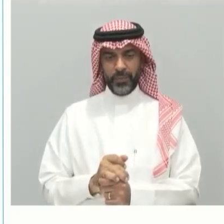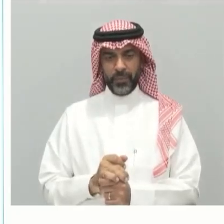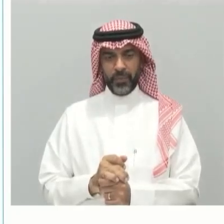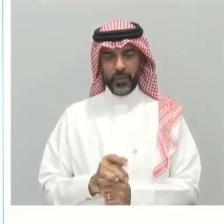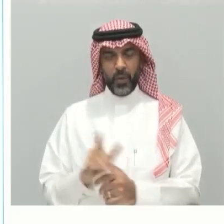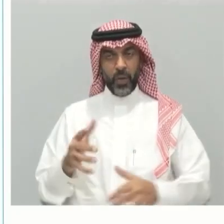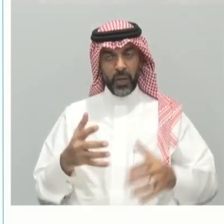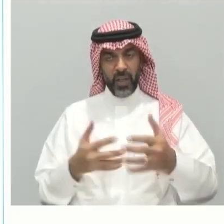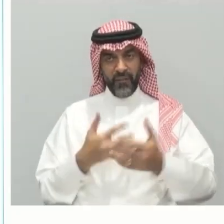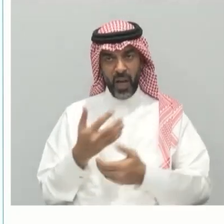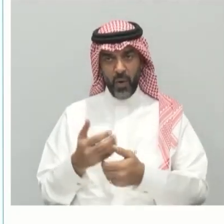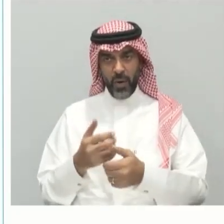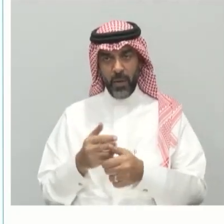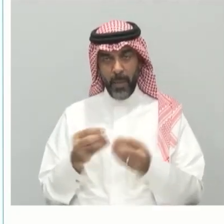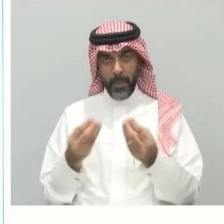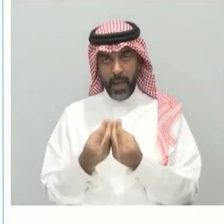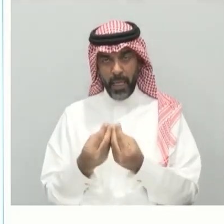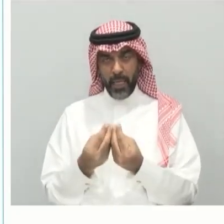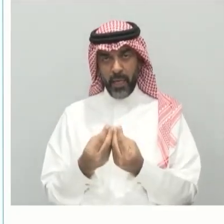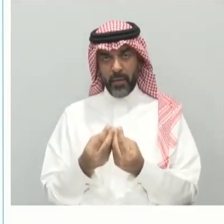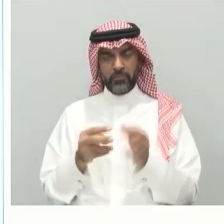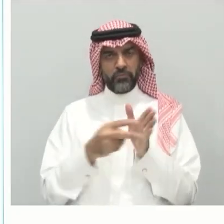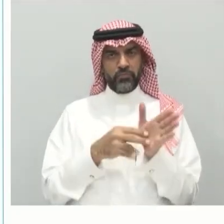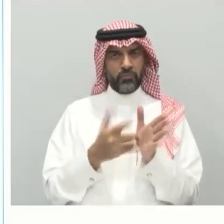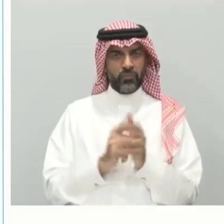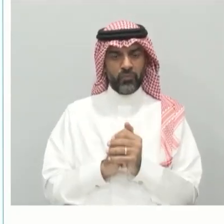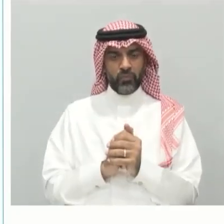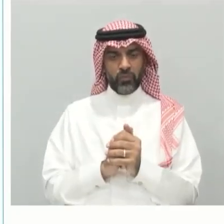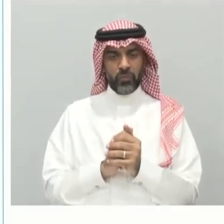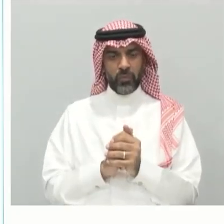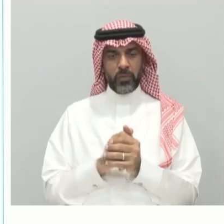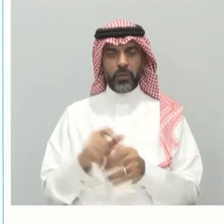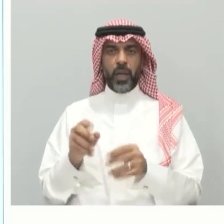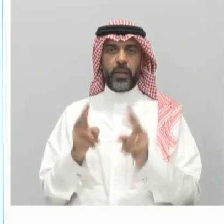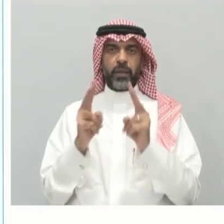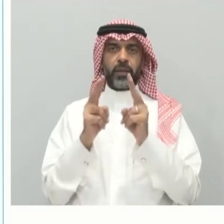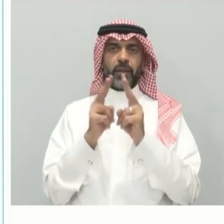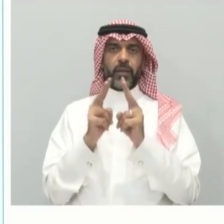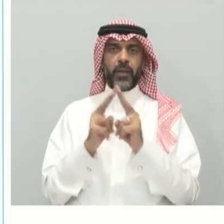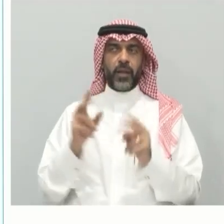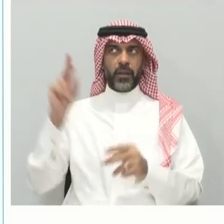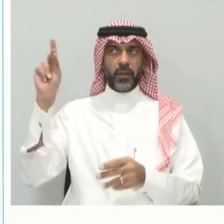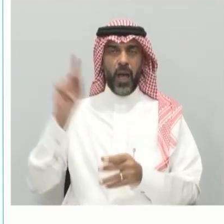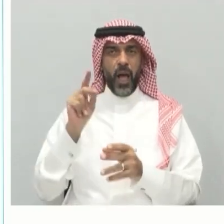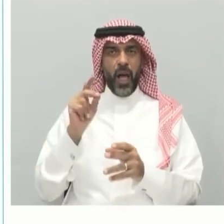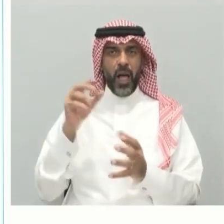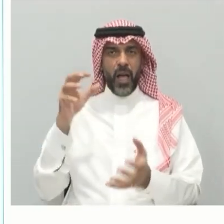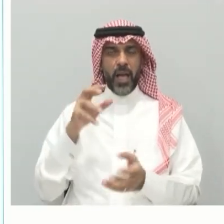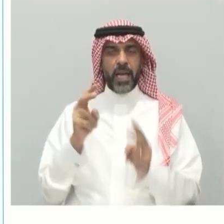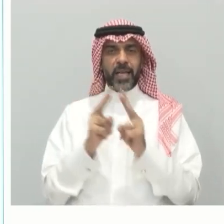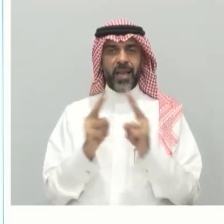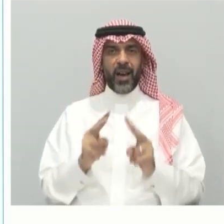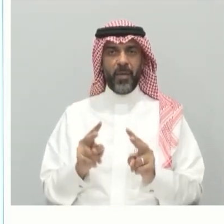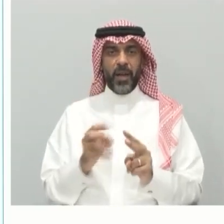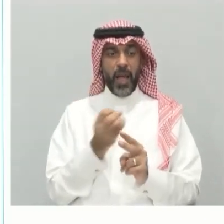تحدث تفاعل اكسده وتفاعل اختزال الناتج ماذا الناتج طاقه كهربائيه وهذه اللمبه وجودها